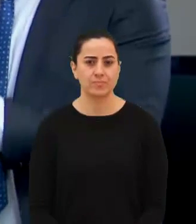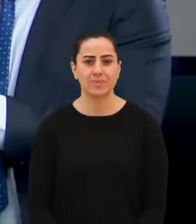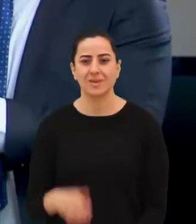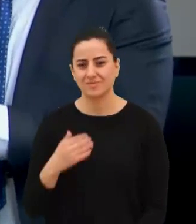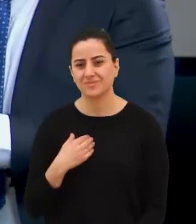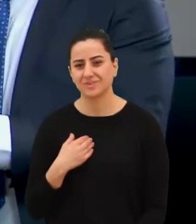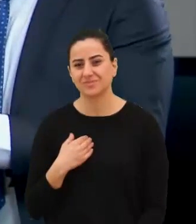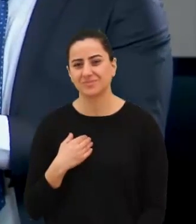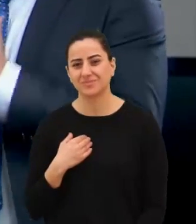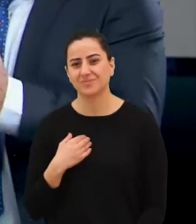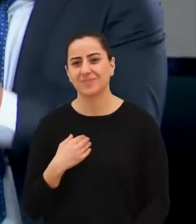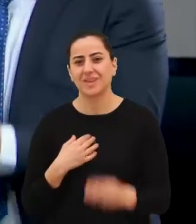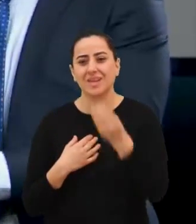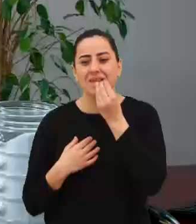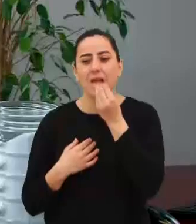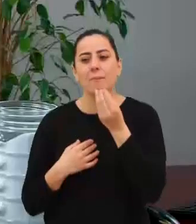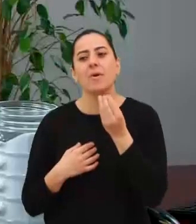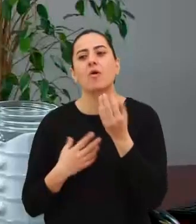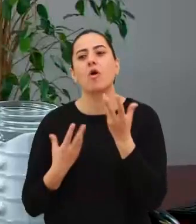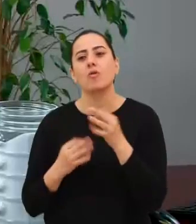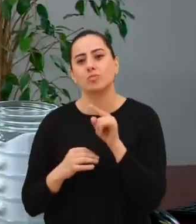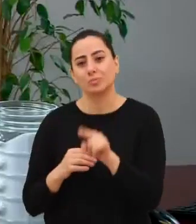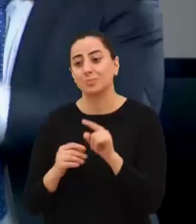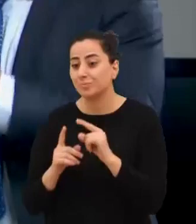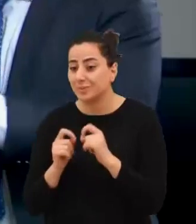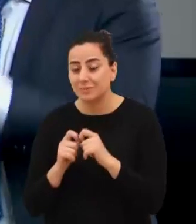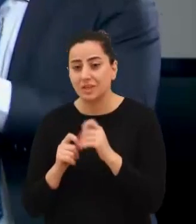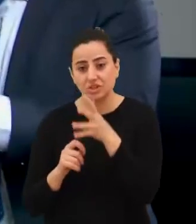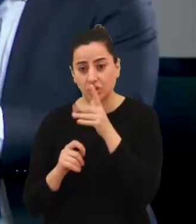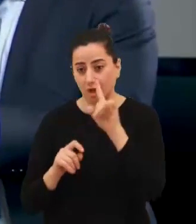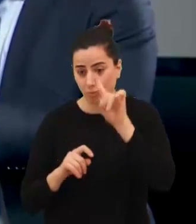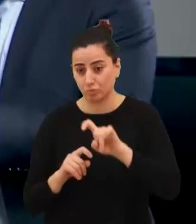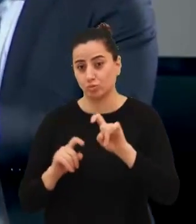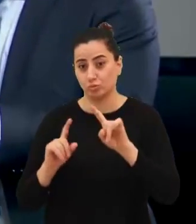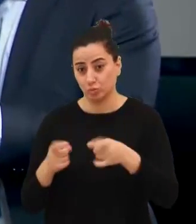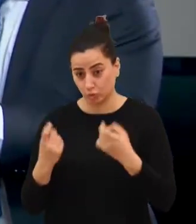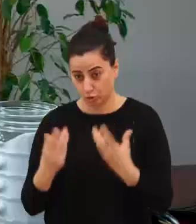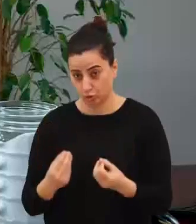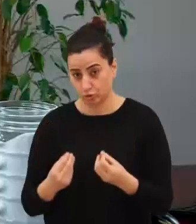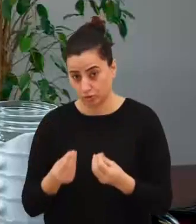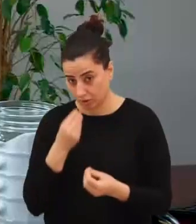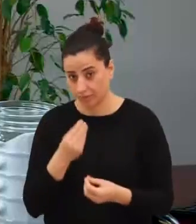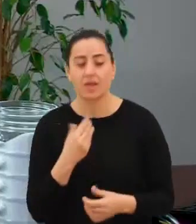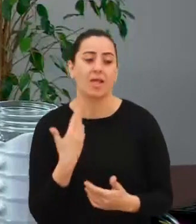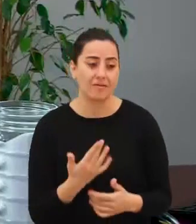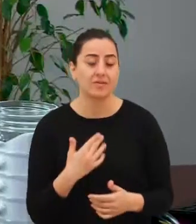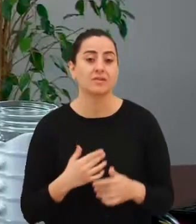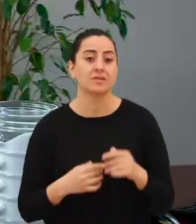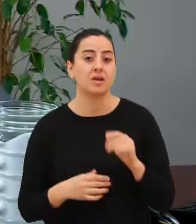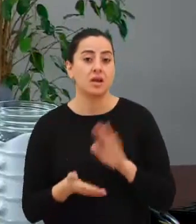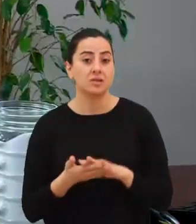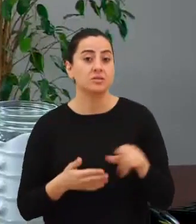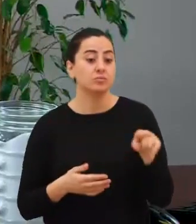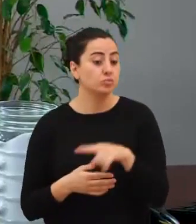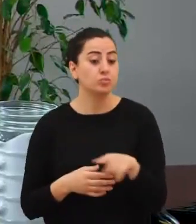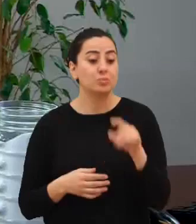Sanırım bizim yemek yememiz bu bilmeceyi çözmemize bağlı müdür bey, öyle mi? Aynen öyle. Arkadaşlar